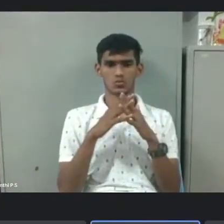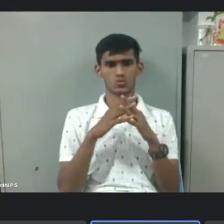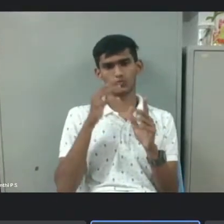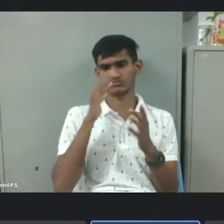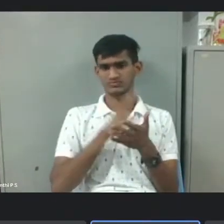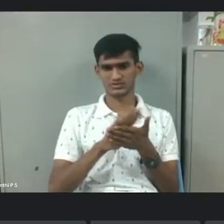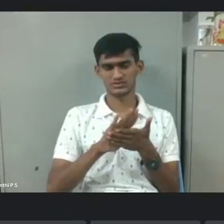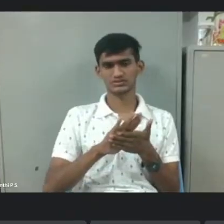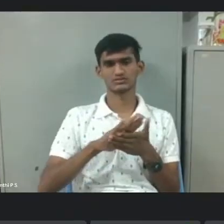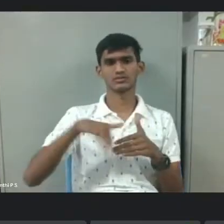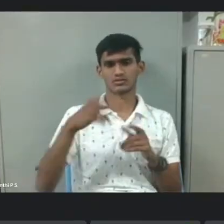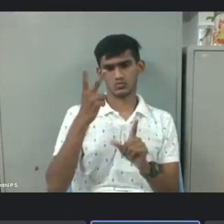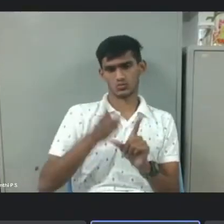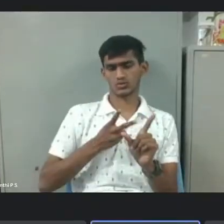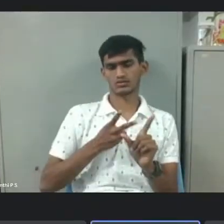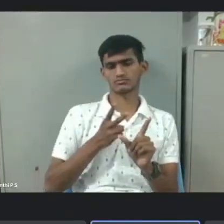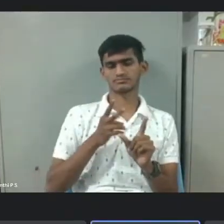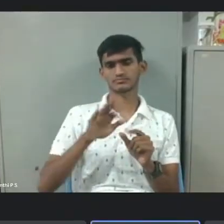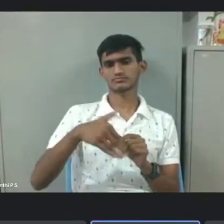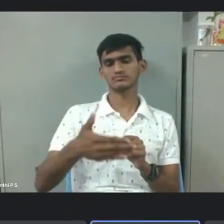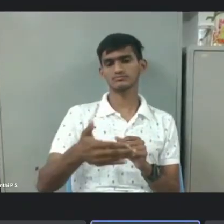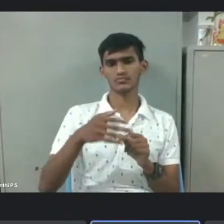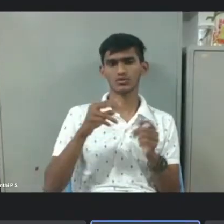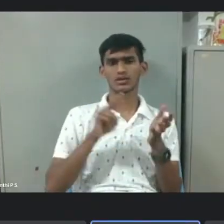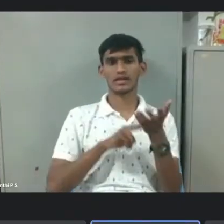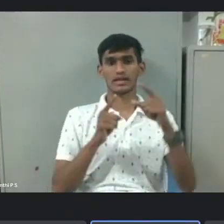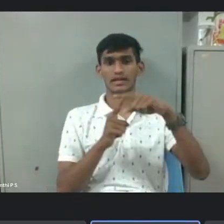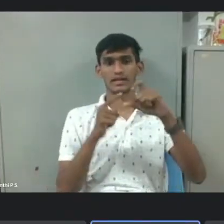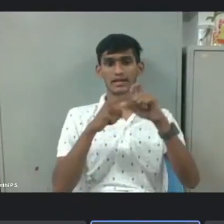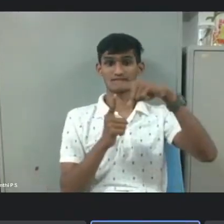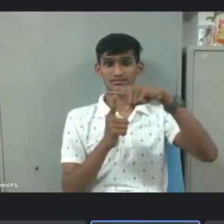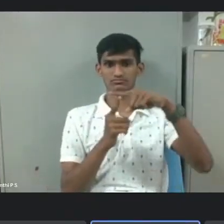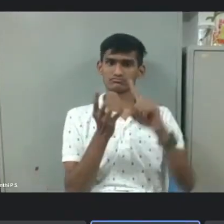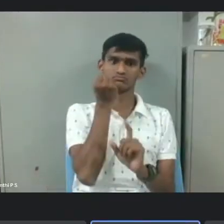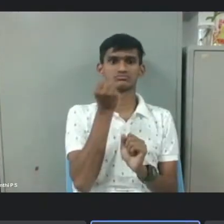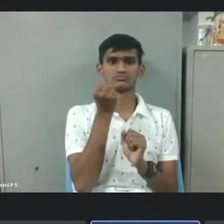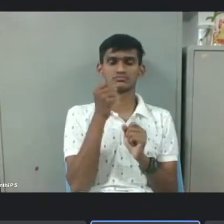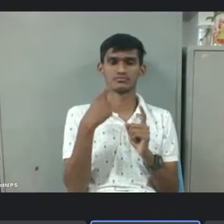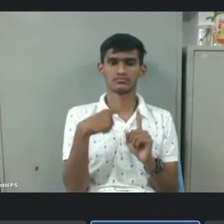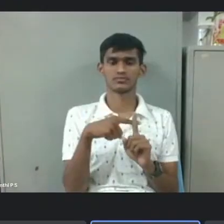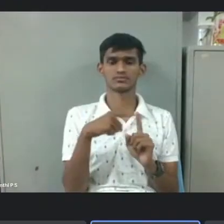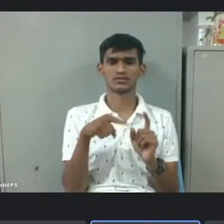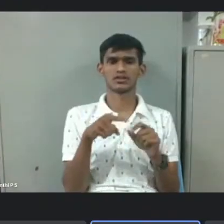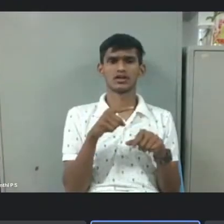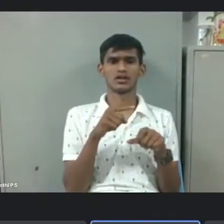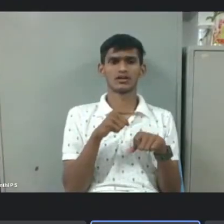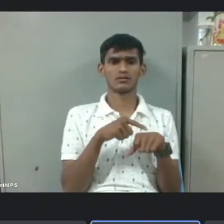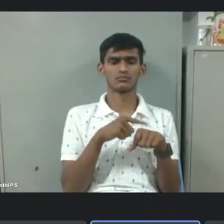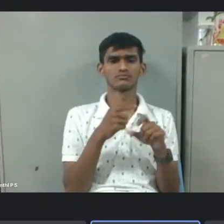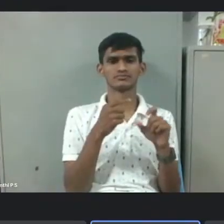നെറ്റ് കിട്ടിയിട്ടുണ്ട്, പിന്നെ കൗൺസിലിംഗ് കോഴ്സും കഴിഞ്ഞിട്ടുണ്ട്. ഞങ്ങൾ ഈ 2 വർഷമായിട്ട് എംപ്ലോയ്മെന്റ് എന്നെല്ലാം വിളിക്കുന്നുണ്ട്,